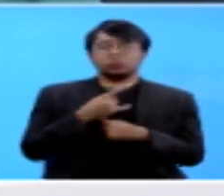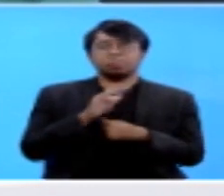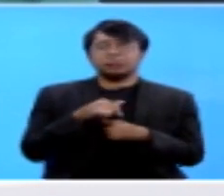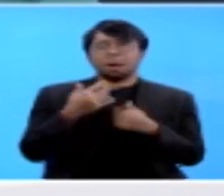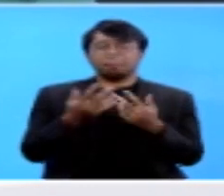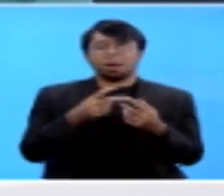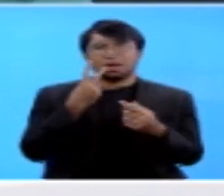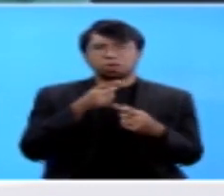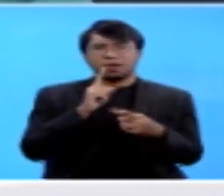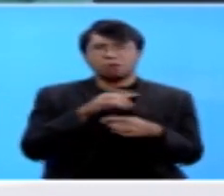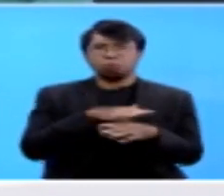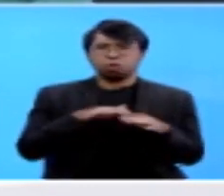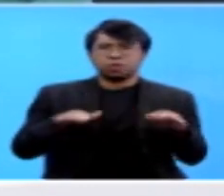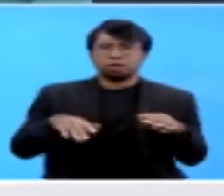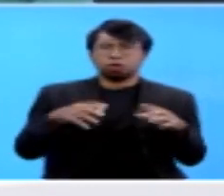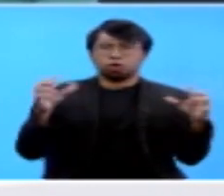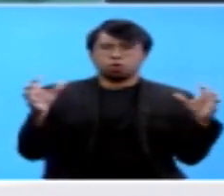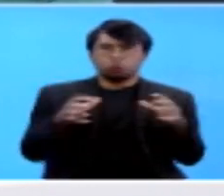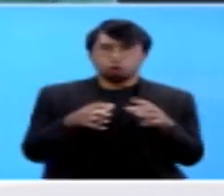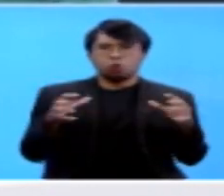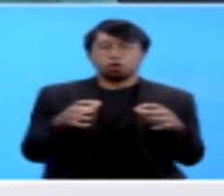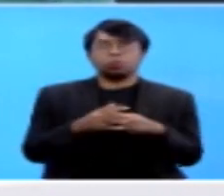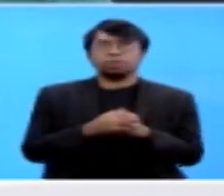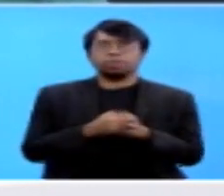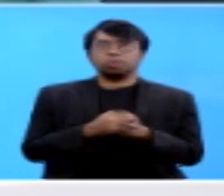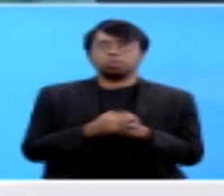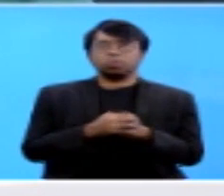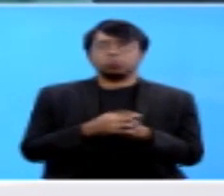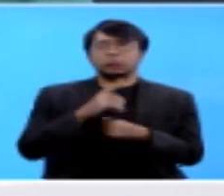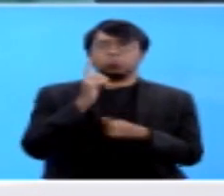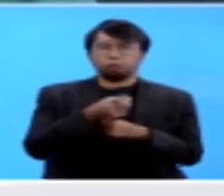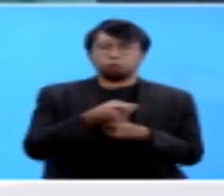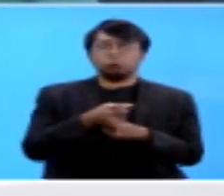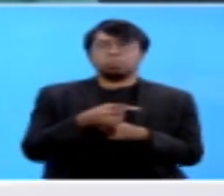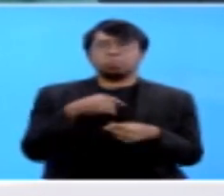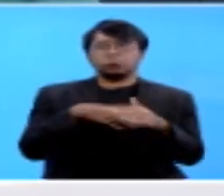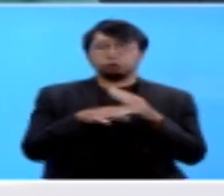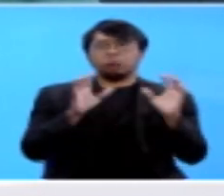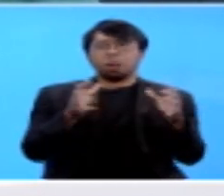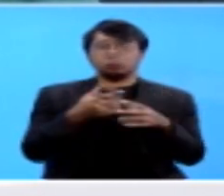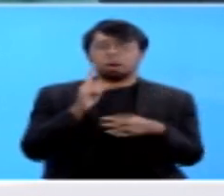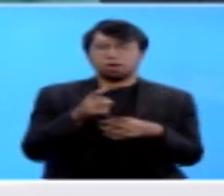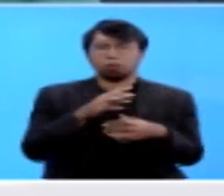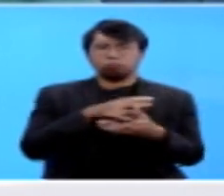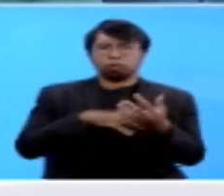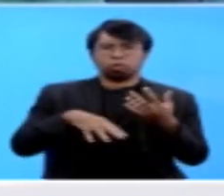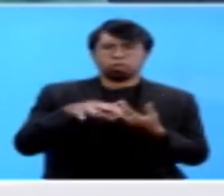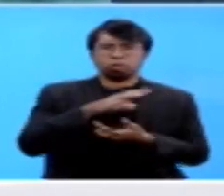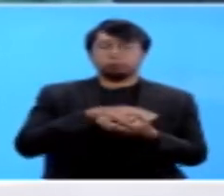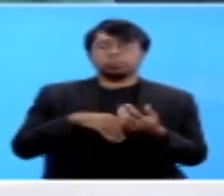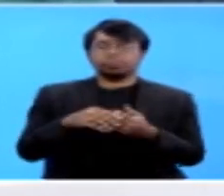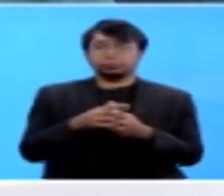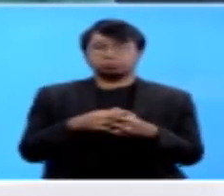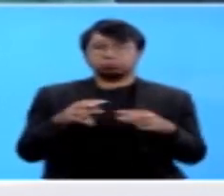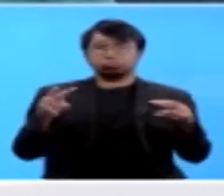kopi, ditegur, kemudian masuk kelas tiba-tiba ada hal seperti itu. Apakah sikap-sikap seorang guru ini sudah tepat